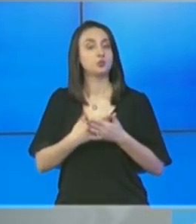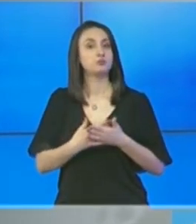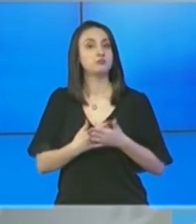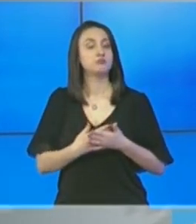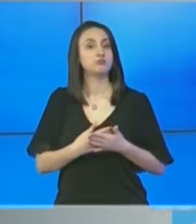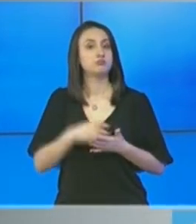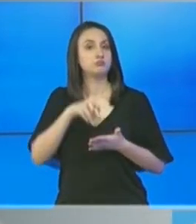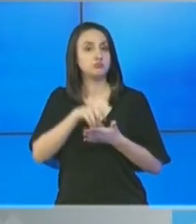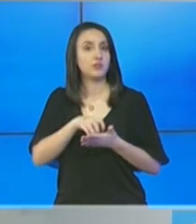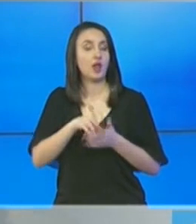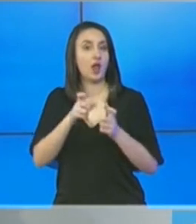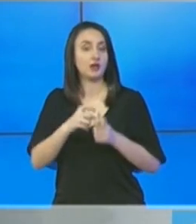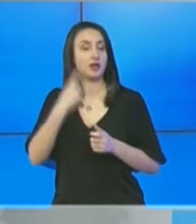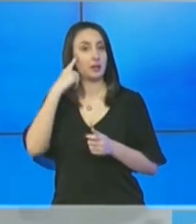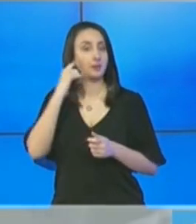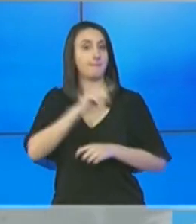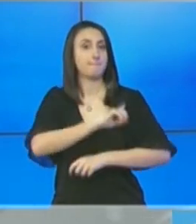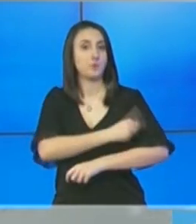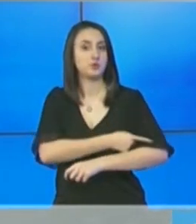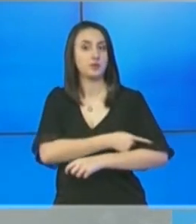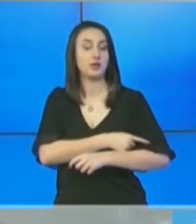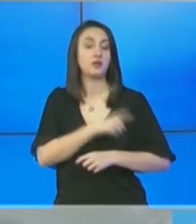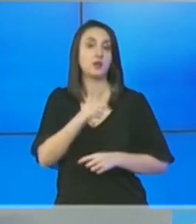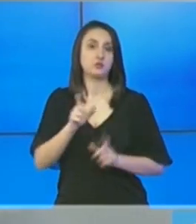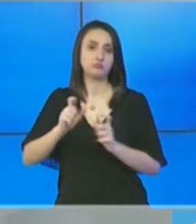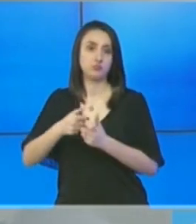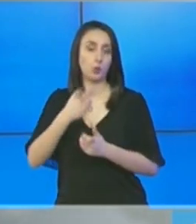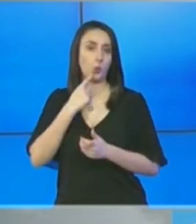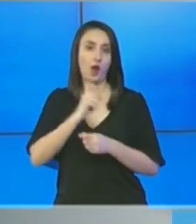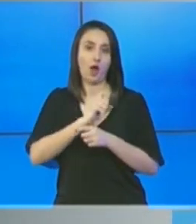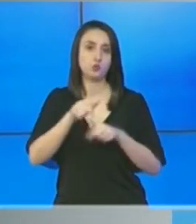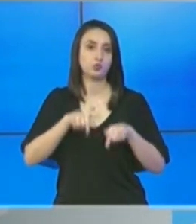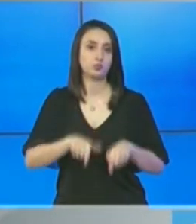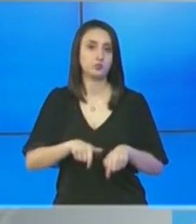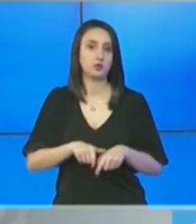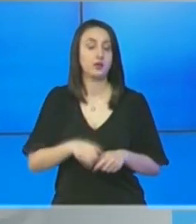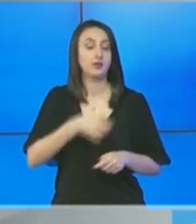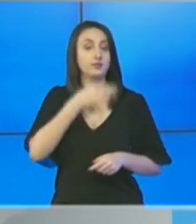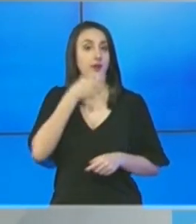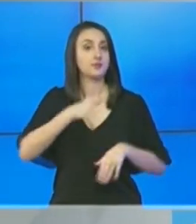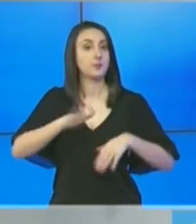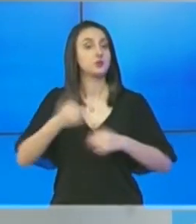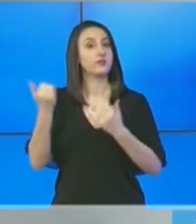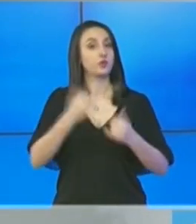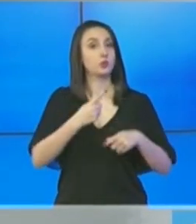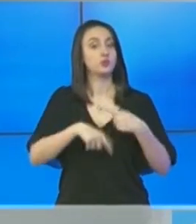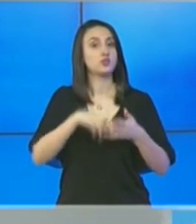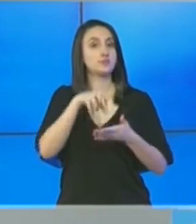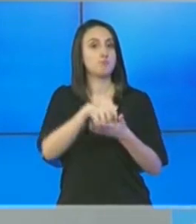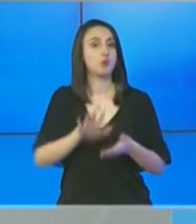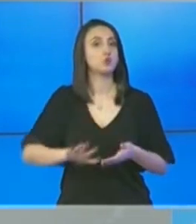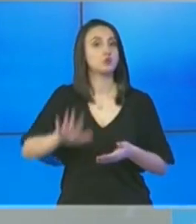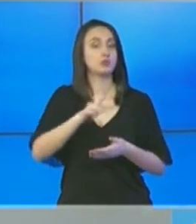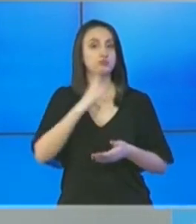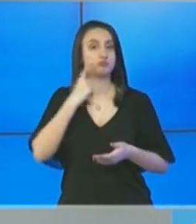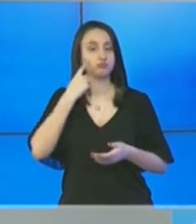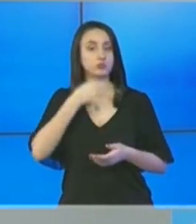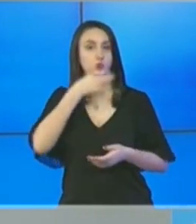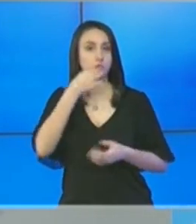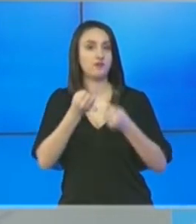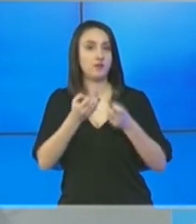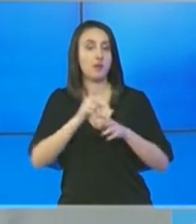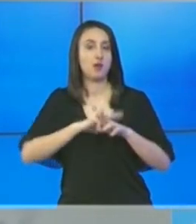într-un cartier, ne gândim și la posibilitatea unei carantinări. Nu este cazul în acest moment. Declarațiile ministrului vin după ce în spațiul public s-au vehiculat